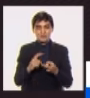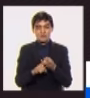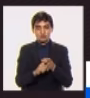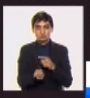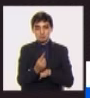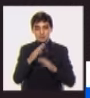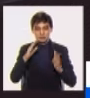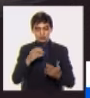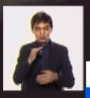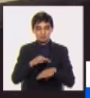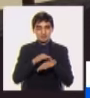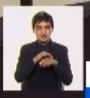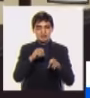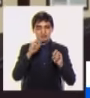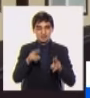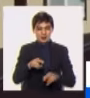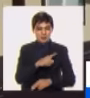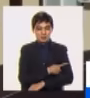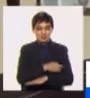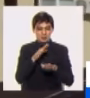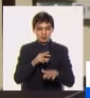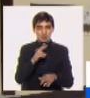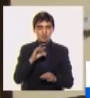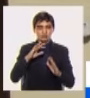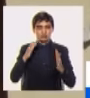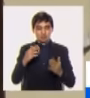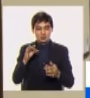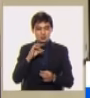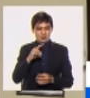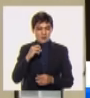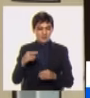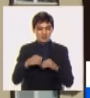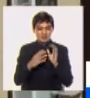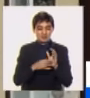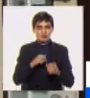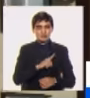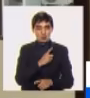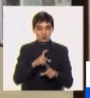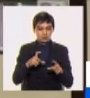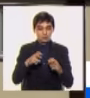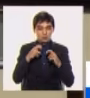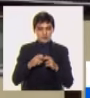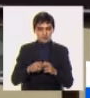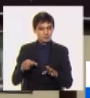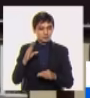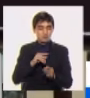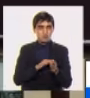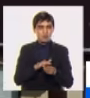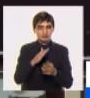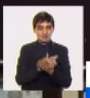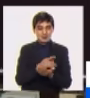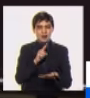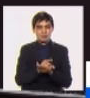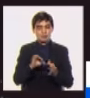направляют в региональный инфекционный госпиталь по каждому случаю кори 19 специалисты проводят эпидемиологическое расследование в